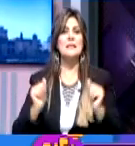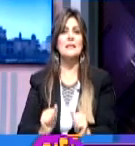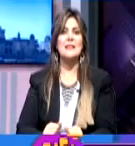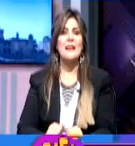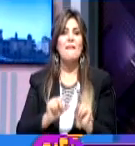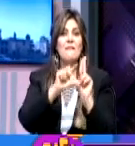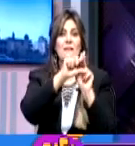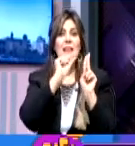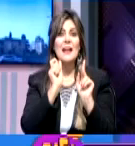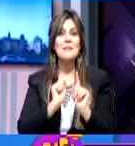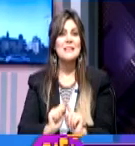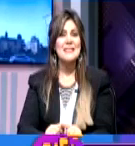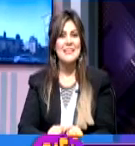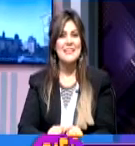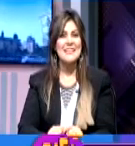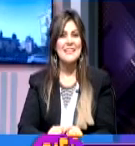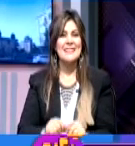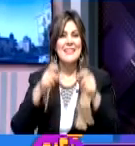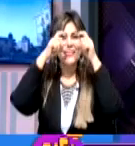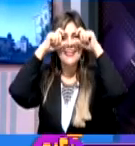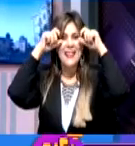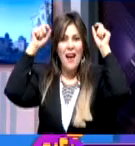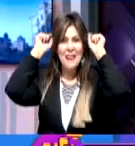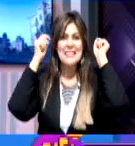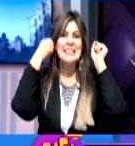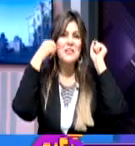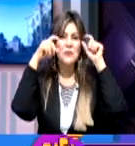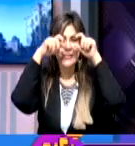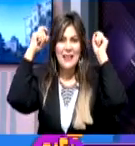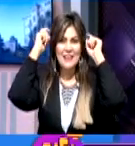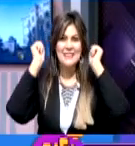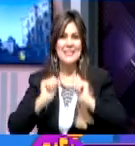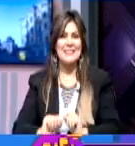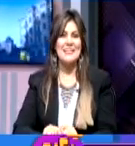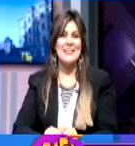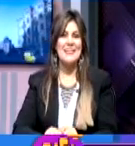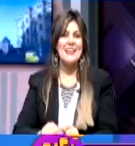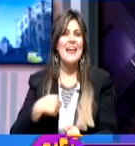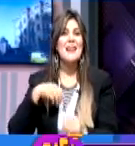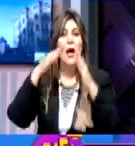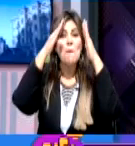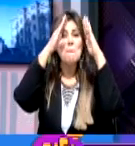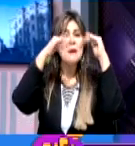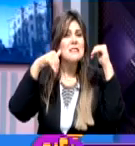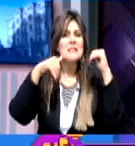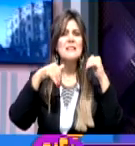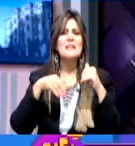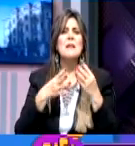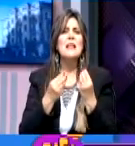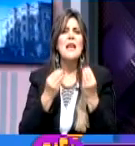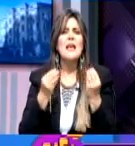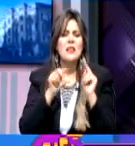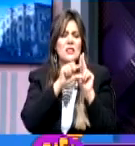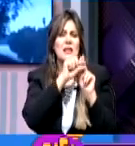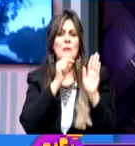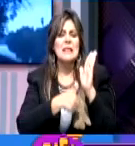نماذج، نماذج يعني عميد الادب العربي كان طبعا طه حسين، الامام الترمذي طبعا، عمار الشجاعي، عندنا